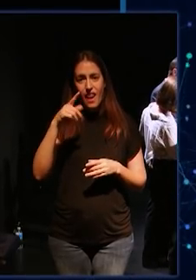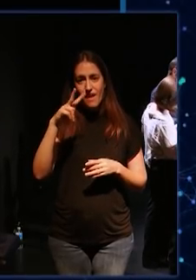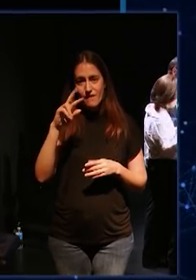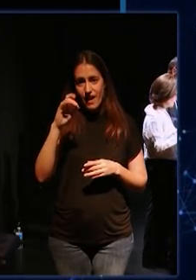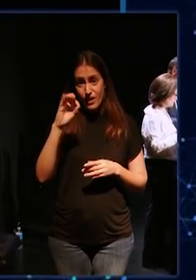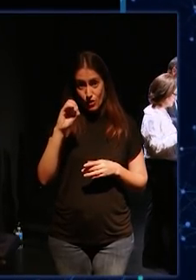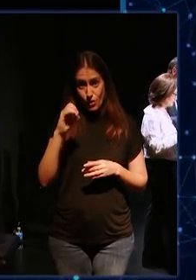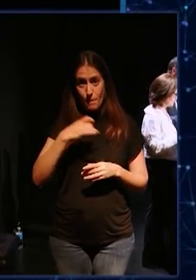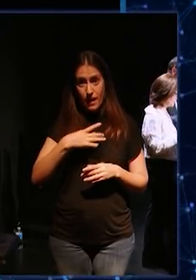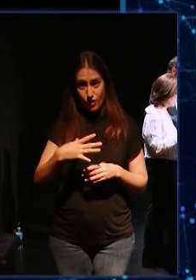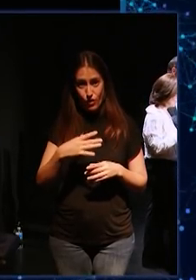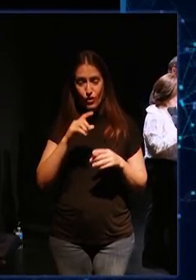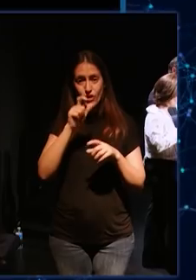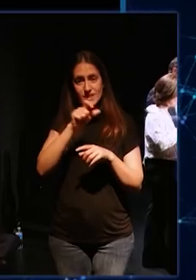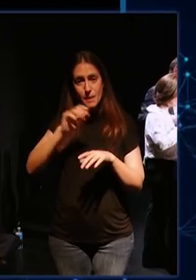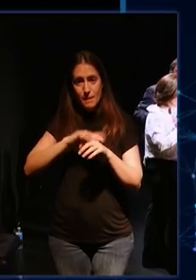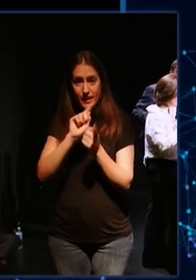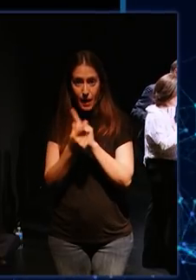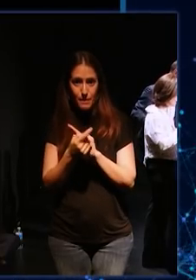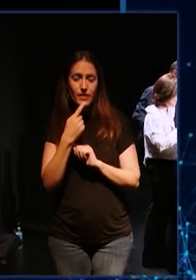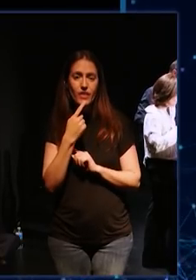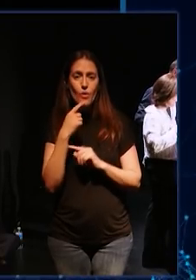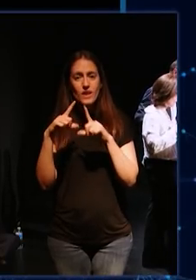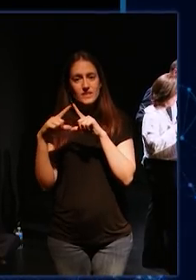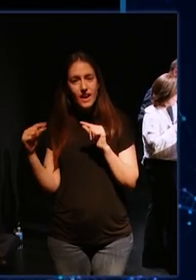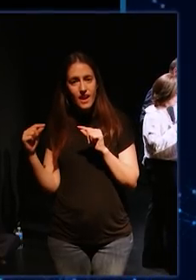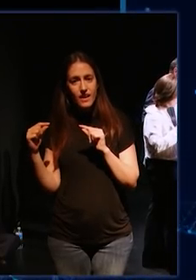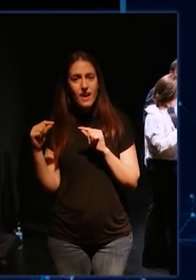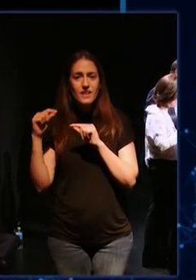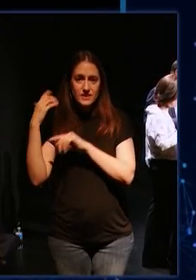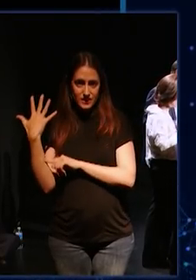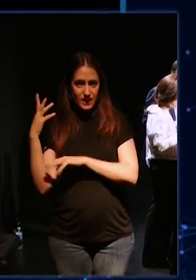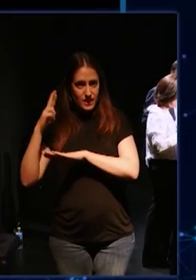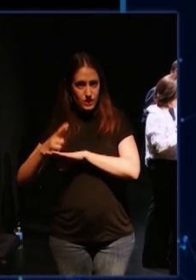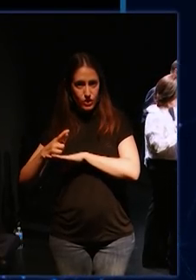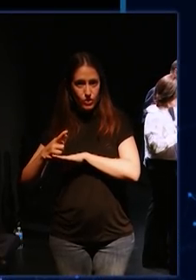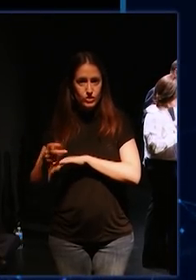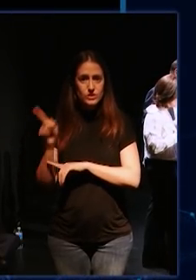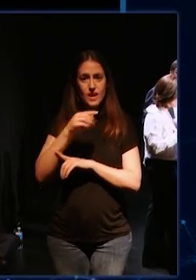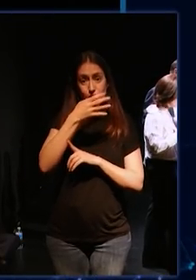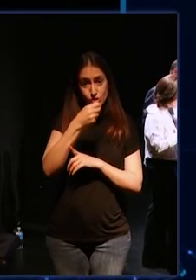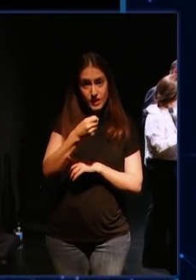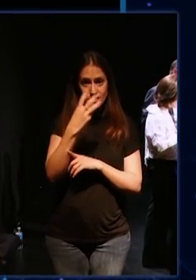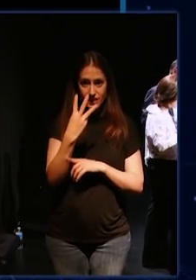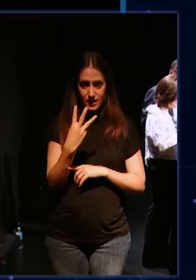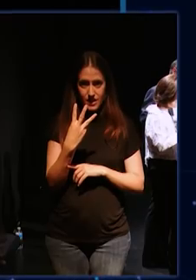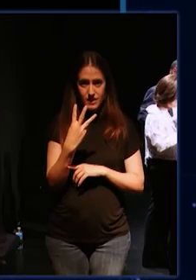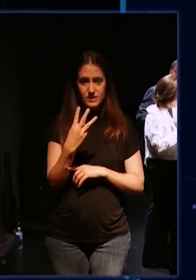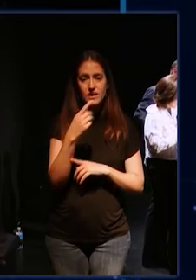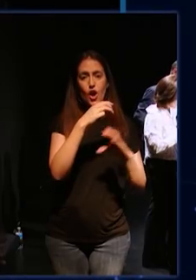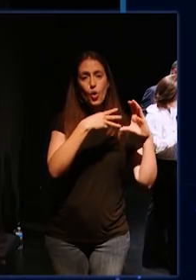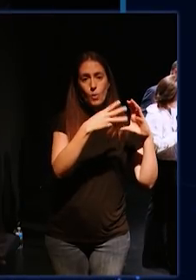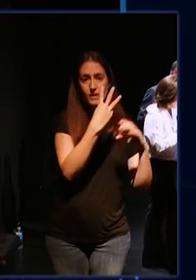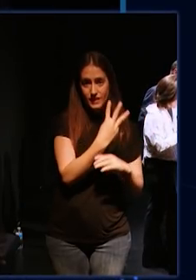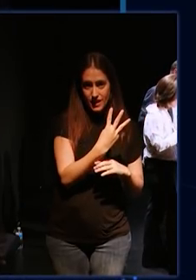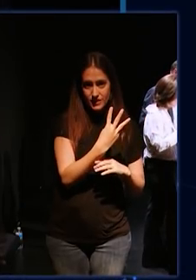Canvi. Anem a veure la seva aposta. Seria Esquerra Republicana 5 regidors, Partit Socialista 3, la CUP